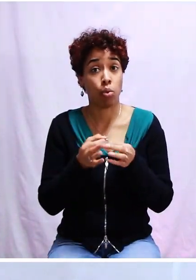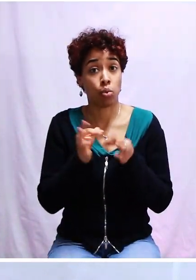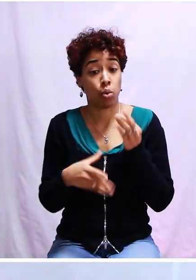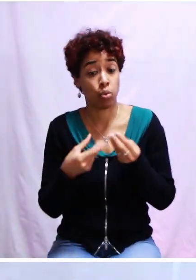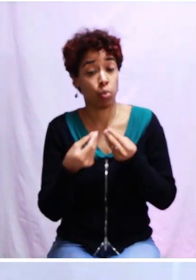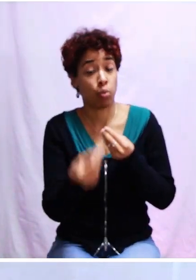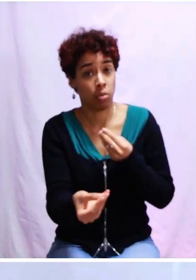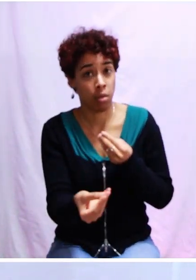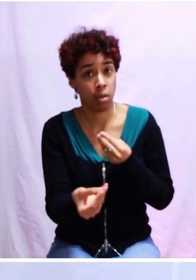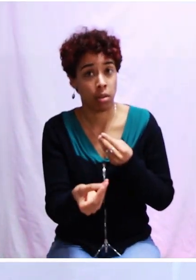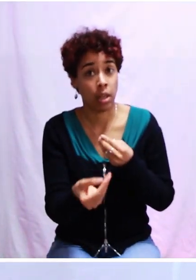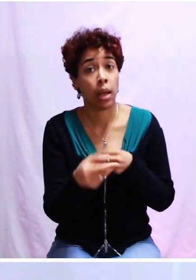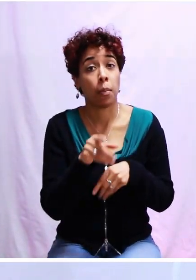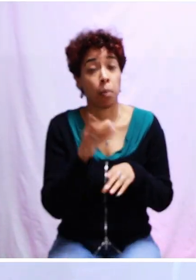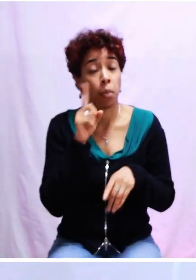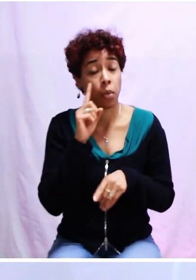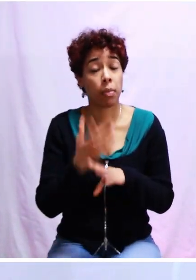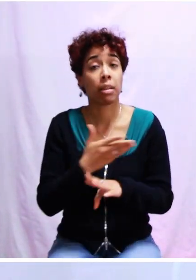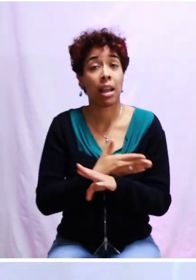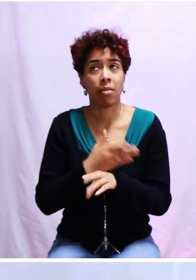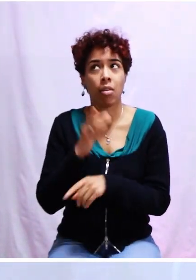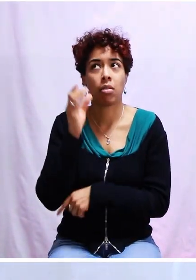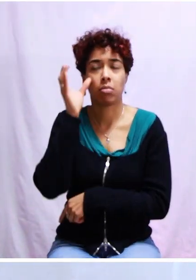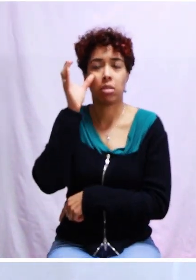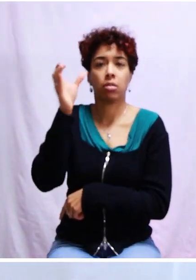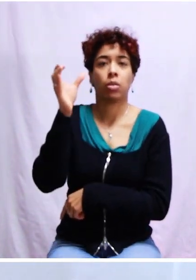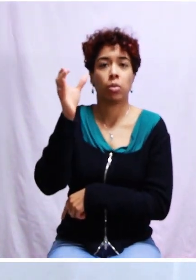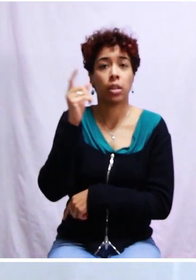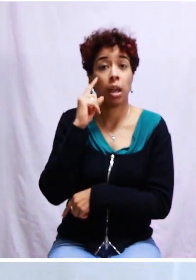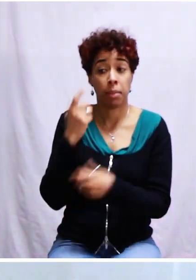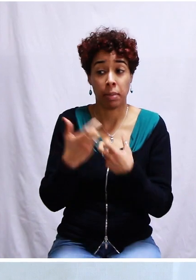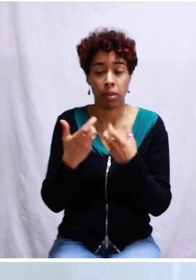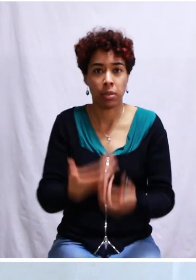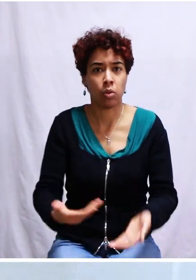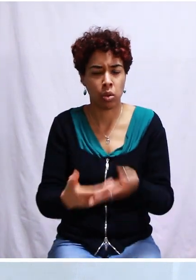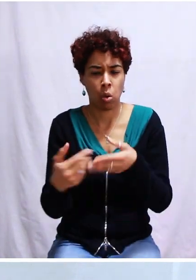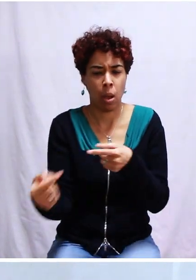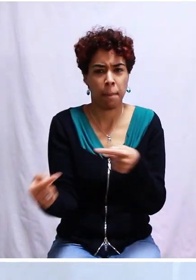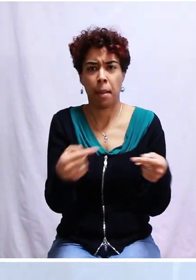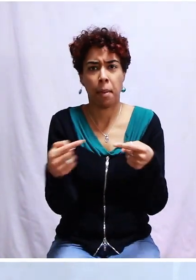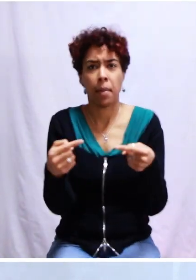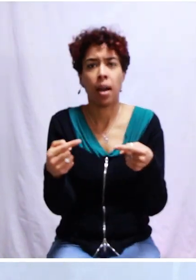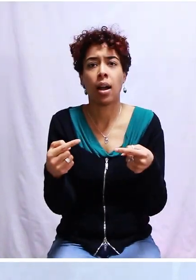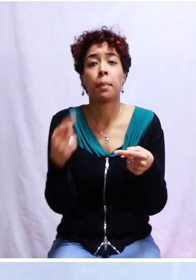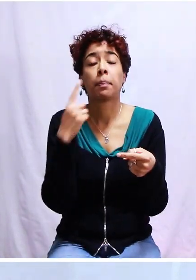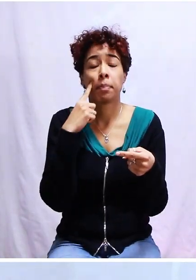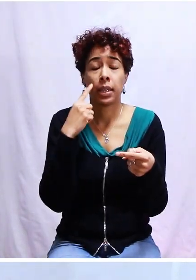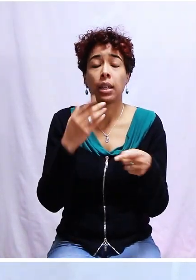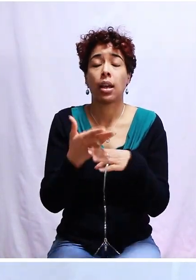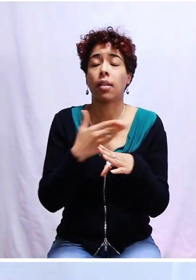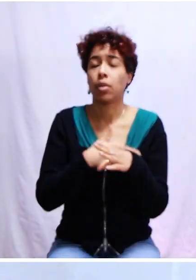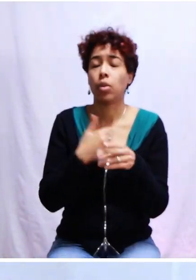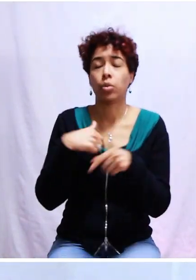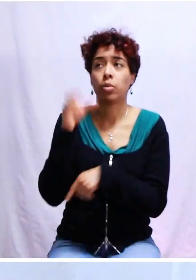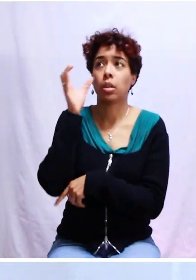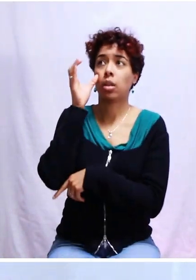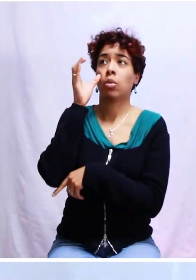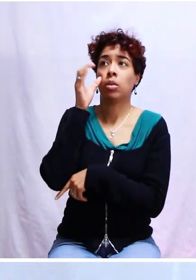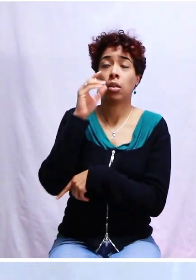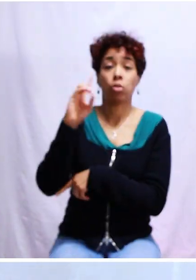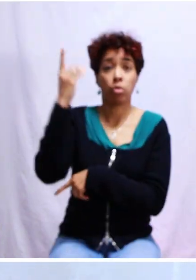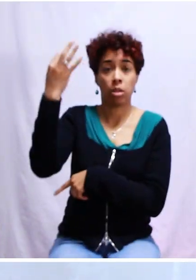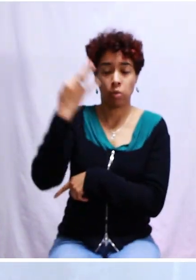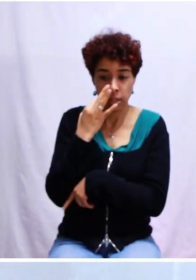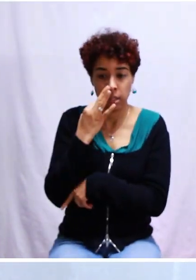une situation complexe ou une situation tendue avec des conflits, où là, des conflits vont être désamorcés parce que nous, on aura une parole de